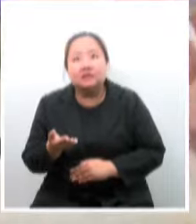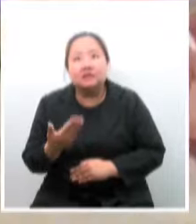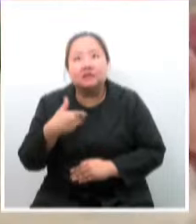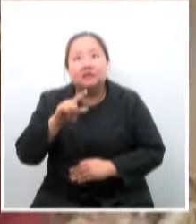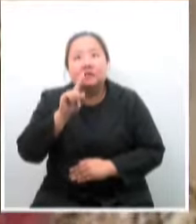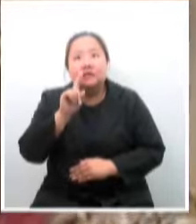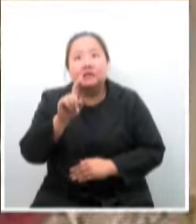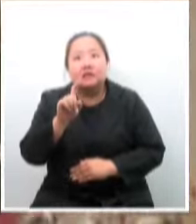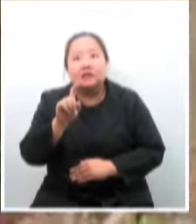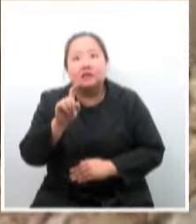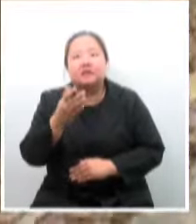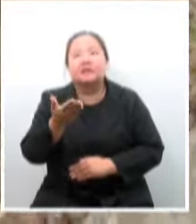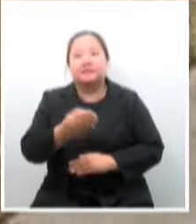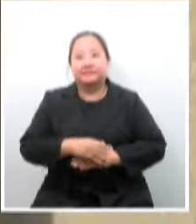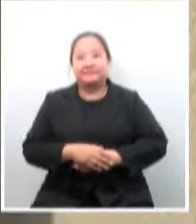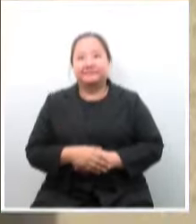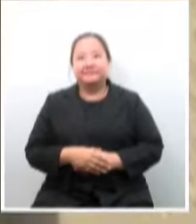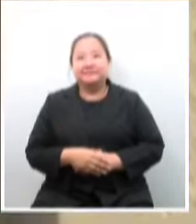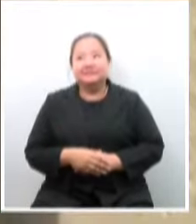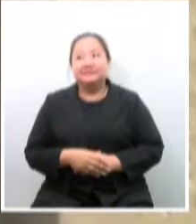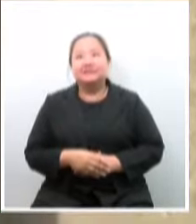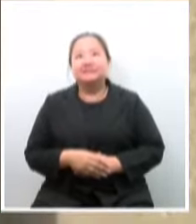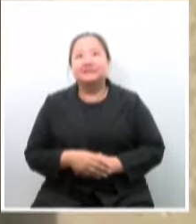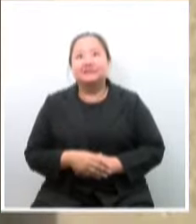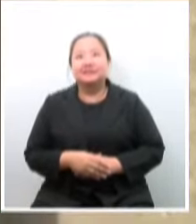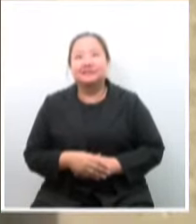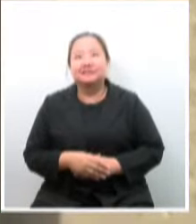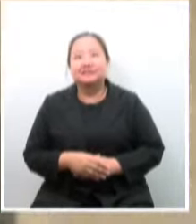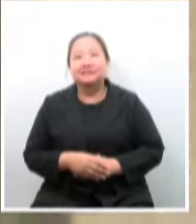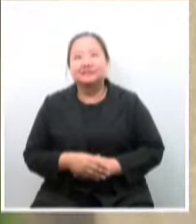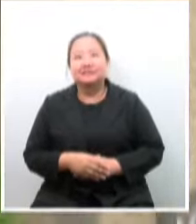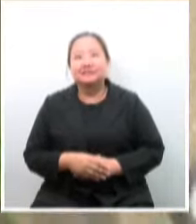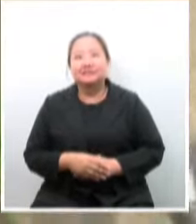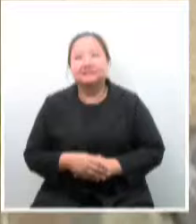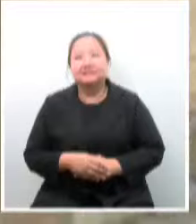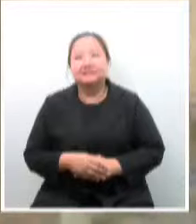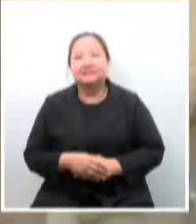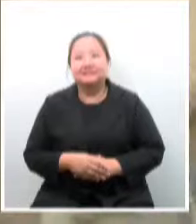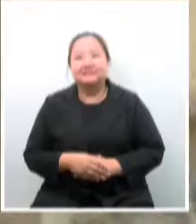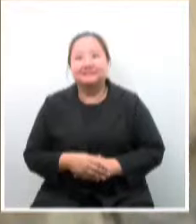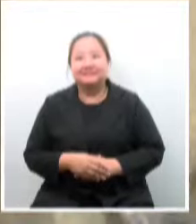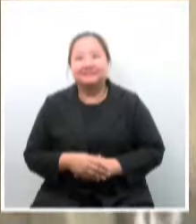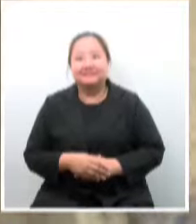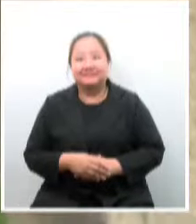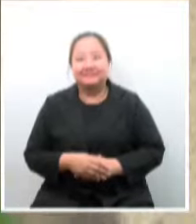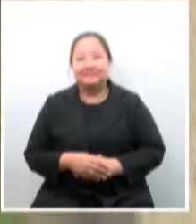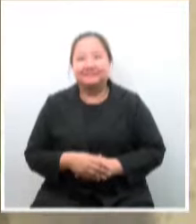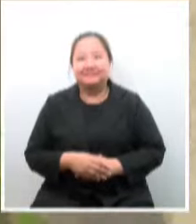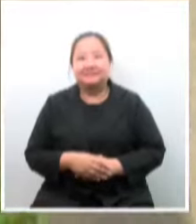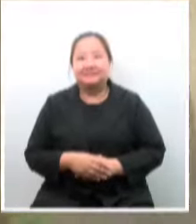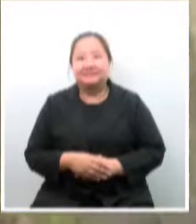ที่เก็บน้ำสนใจแต่อย่าเอาความรู้ไปคอด